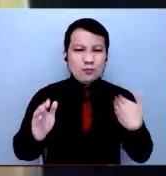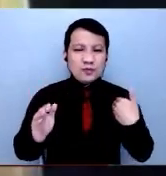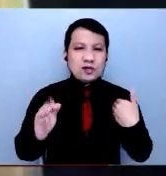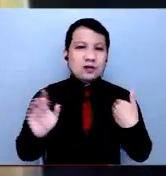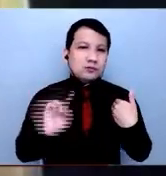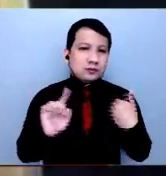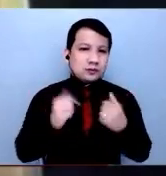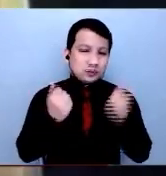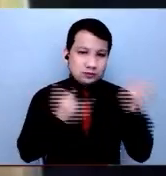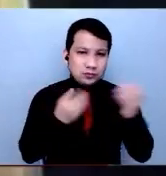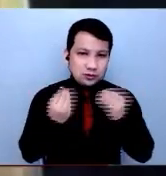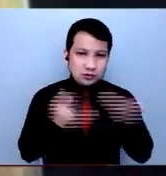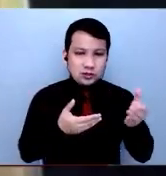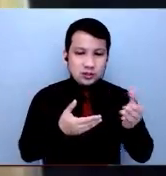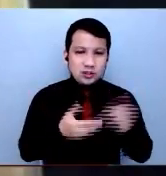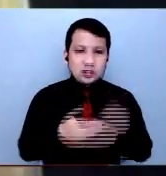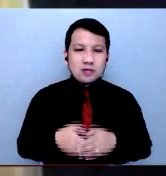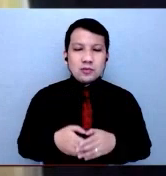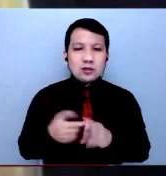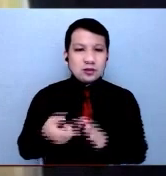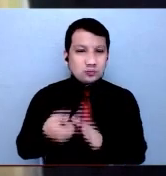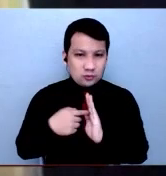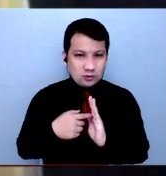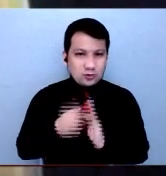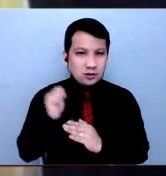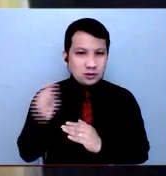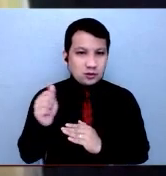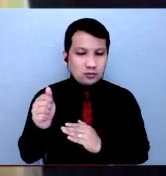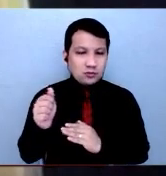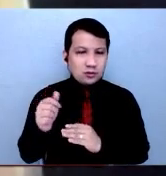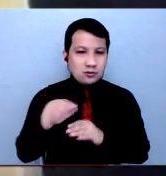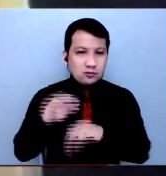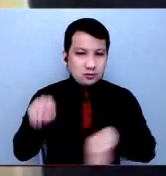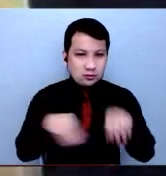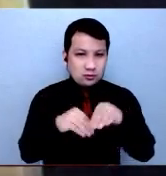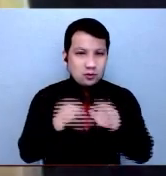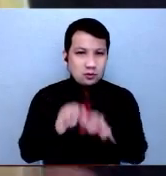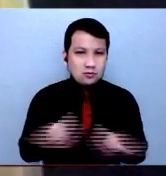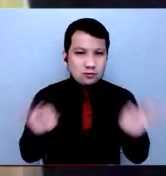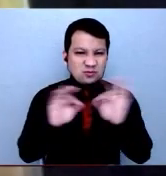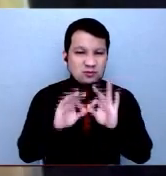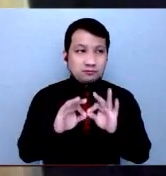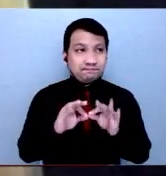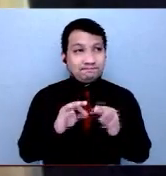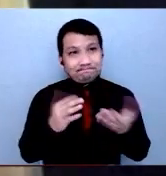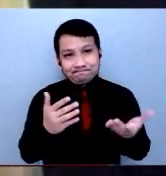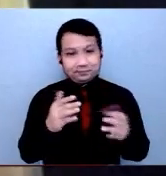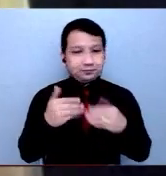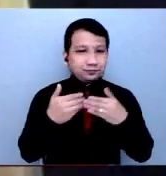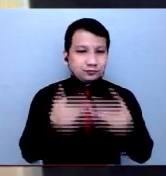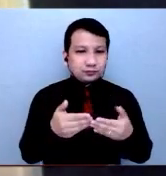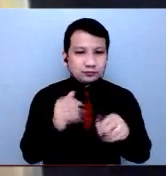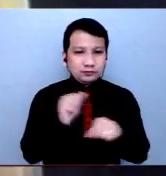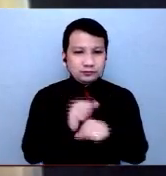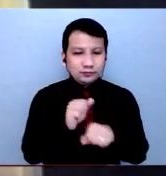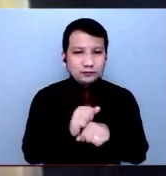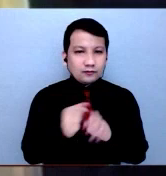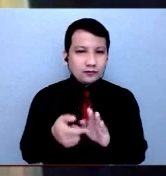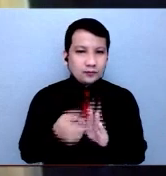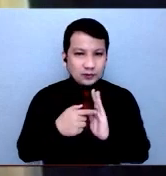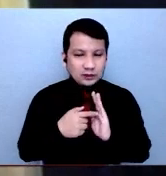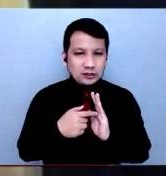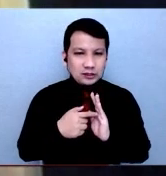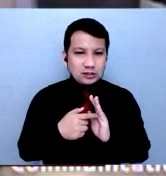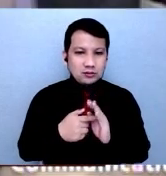following the mask mandate. So this is definitely something we have to, I mean, we're keeping the mask mandate and the minimum public